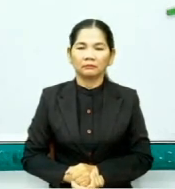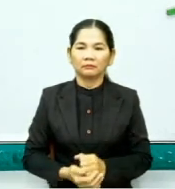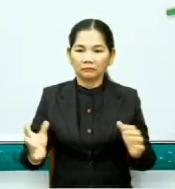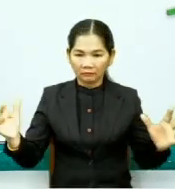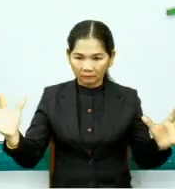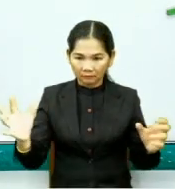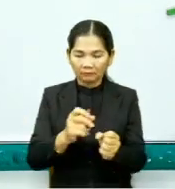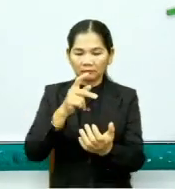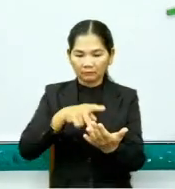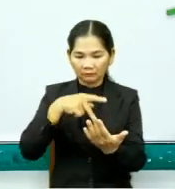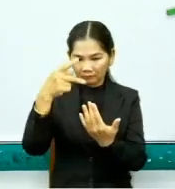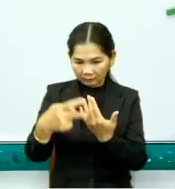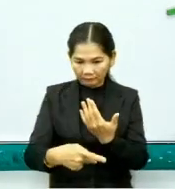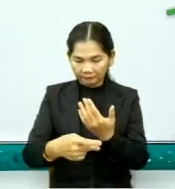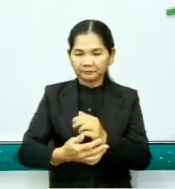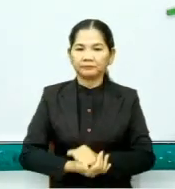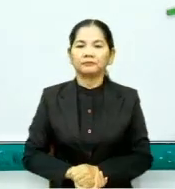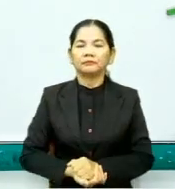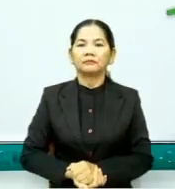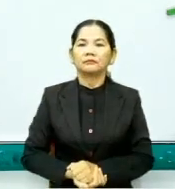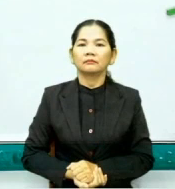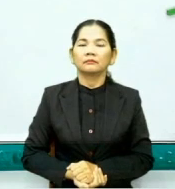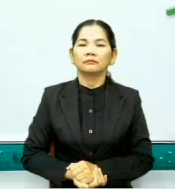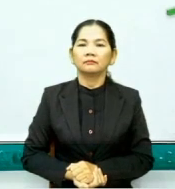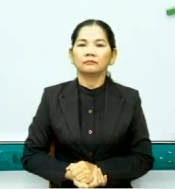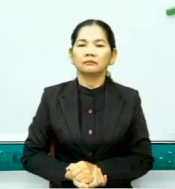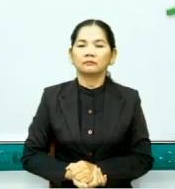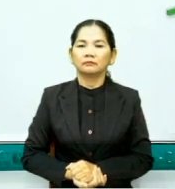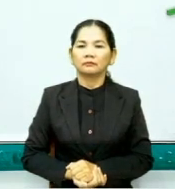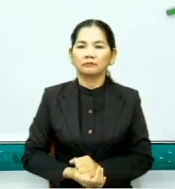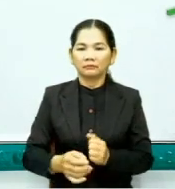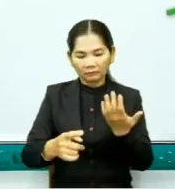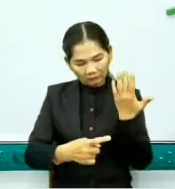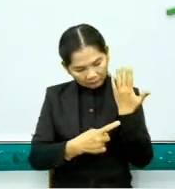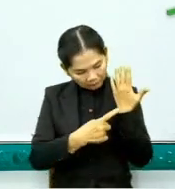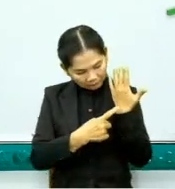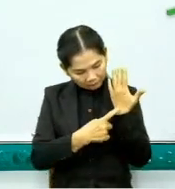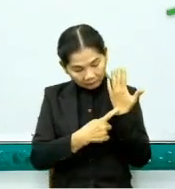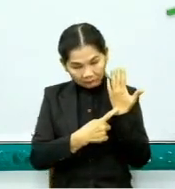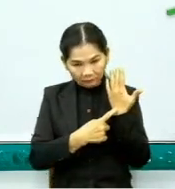tiếp chóp cam vị thị chẳng chẳng con sẽ xây xây nhạc khăn mơ